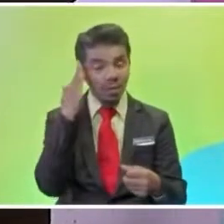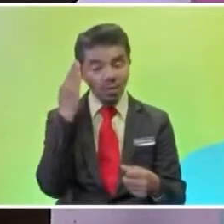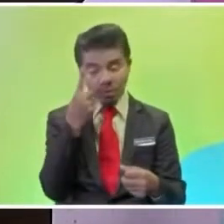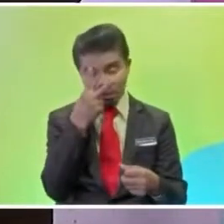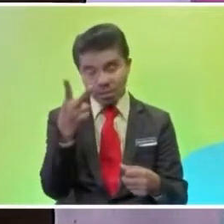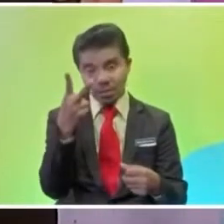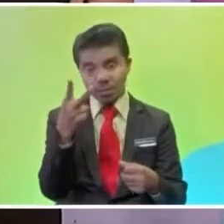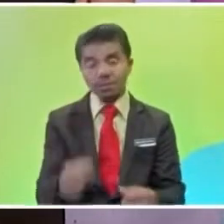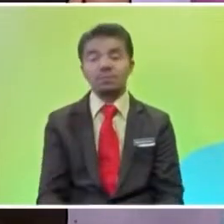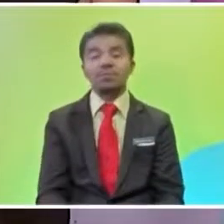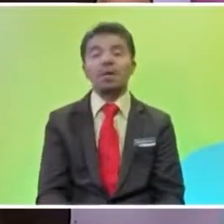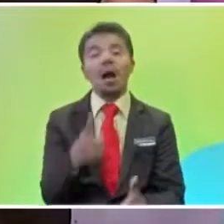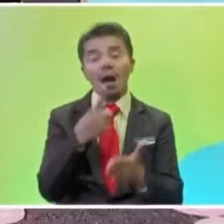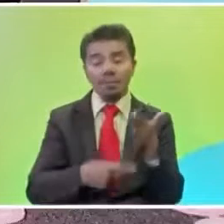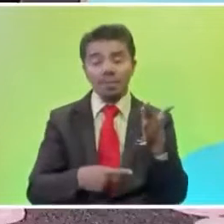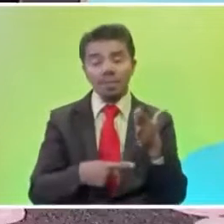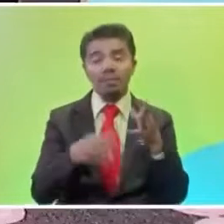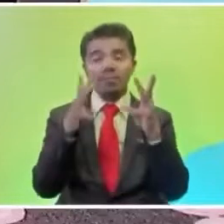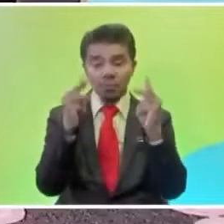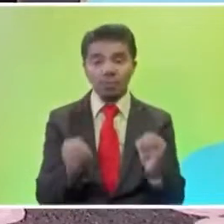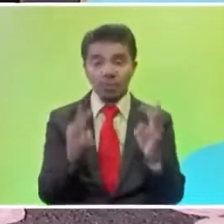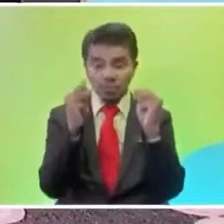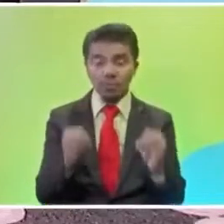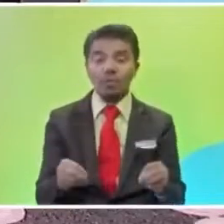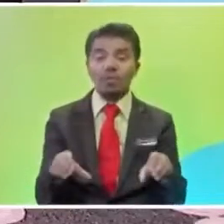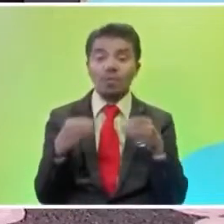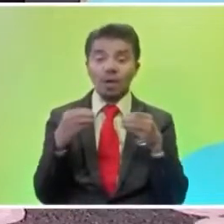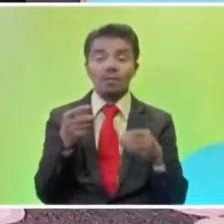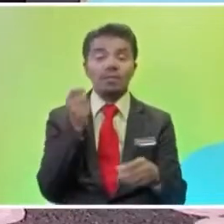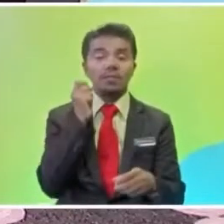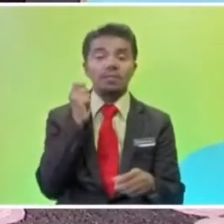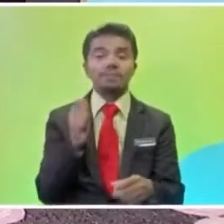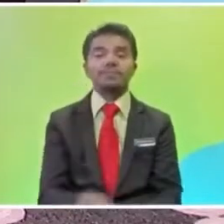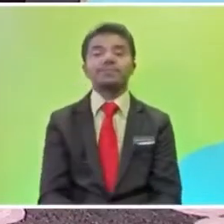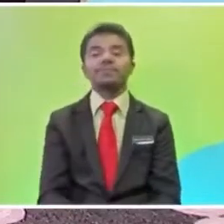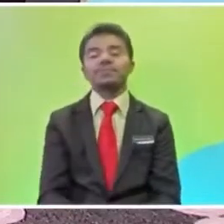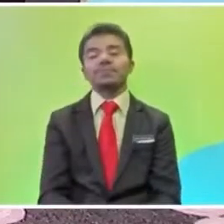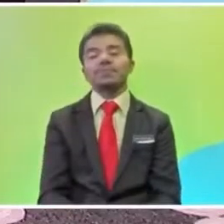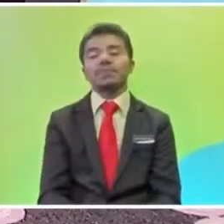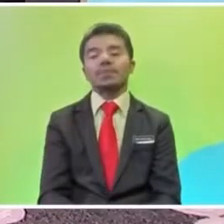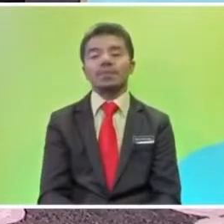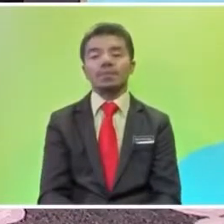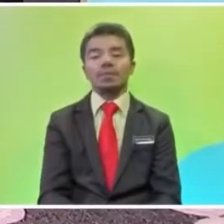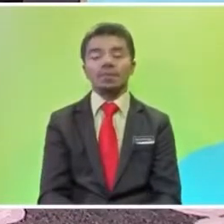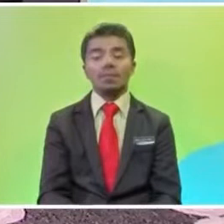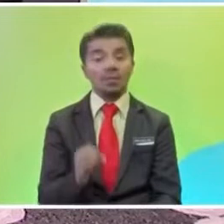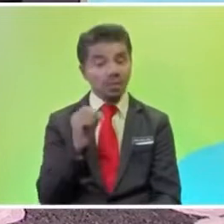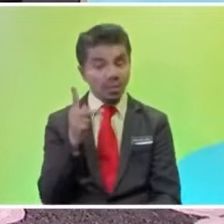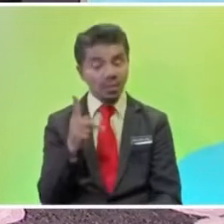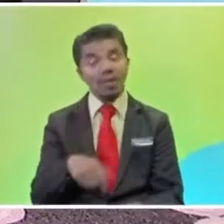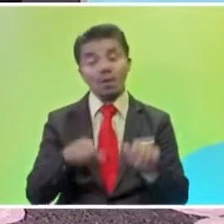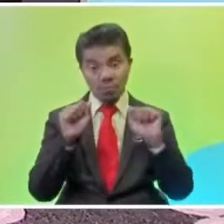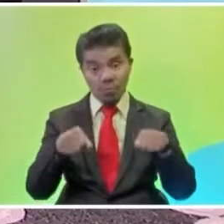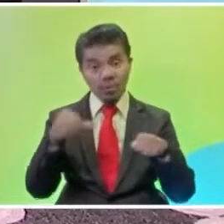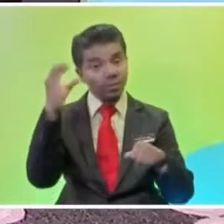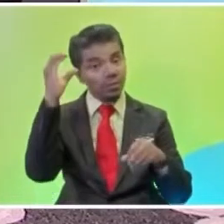apa yang mereka tunjukkan kepada kita tapi mungkin kepada murid-murid di sekolah ini untuk